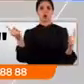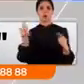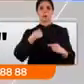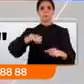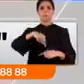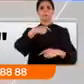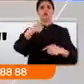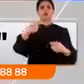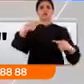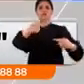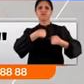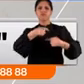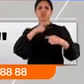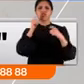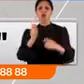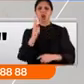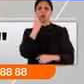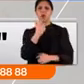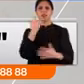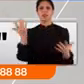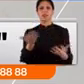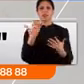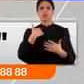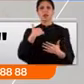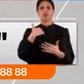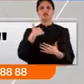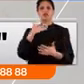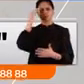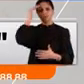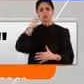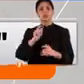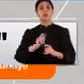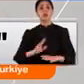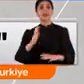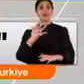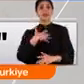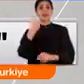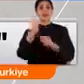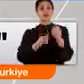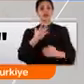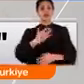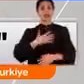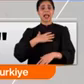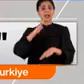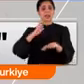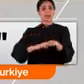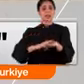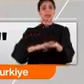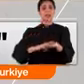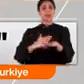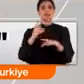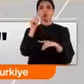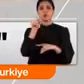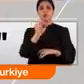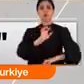dayatılan şartlara yıllarca boyun eğmedik. Kendi göbeğimizi kendimiz kesme iradesini gösterdik.